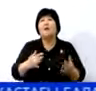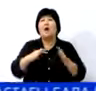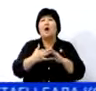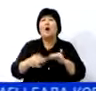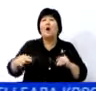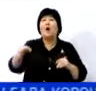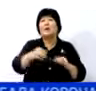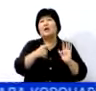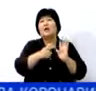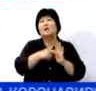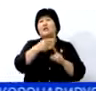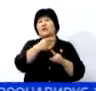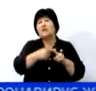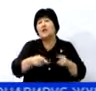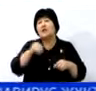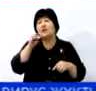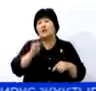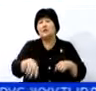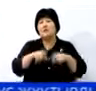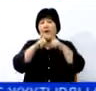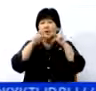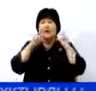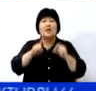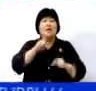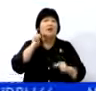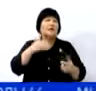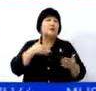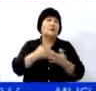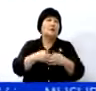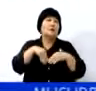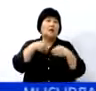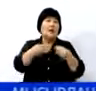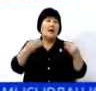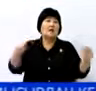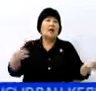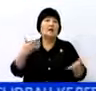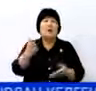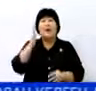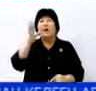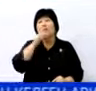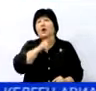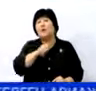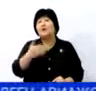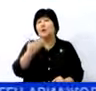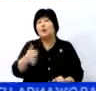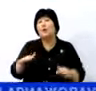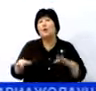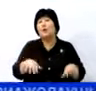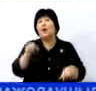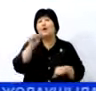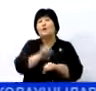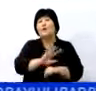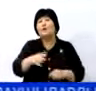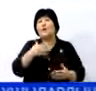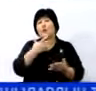ауданымызда 7500 маскіні өсі Арал жастолқын еріктілер тобы таратып берген болатын, және де алдағы уақыттарда бұл шара тоқтап қалмайды,